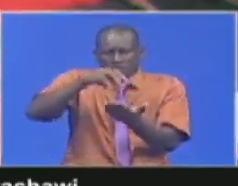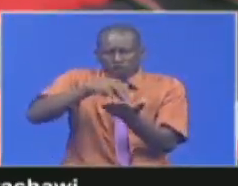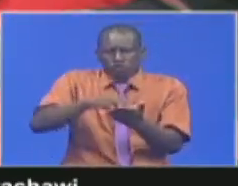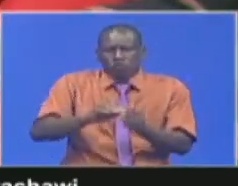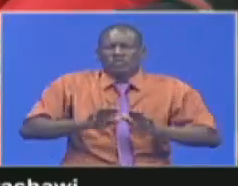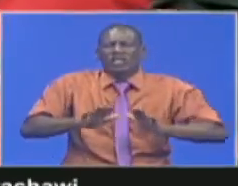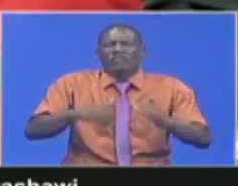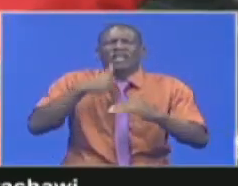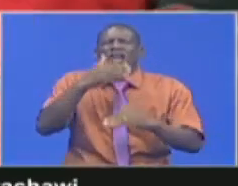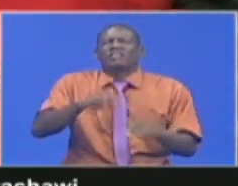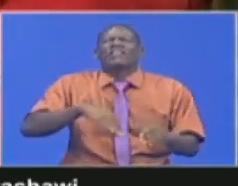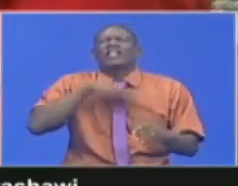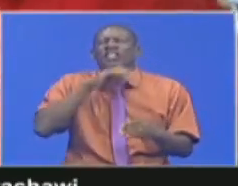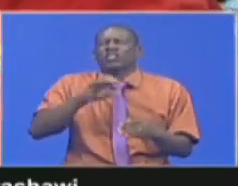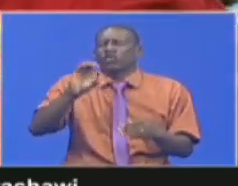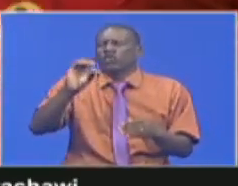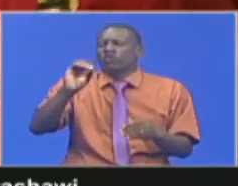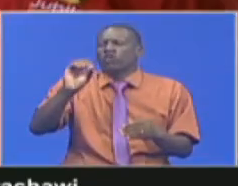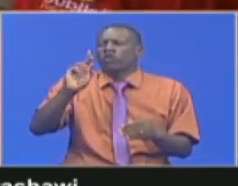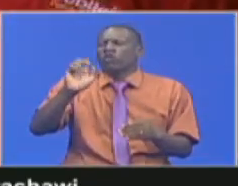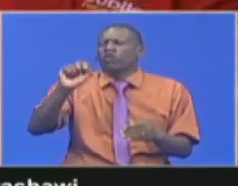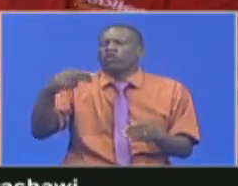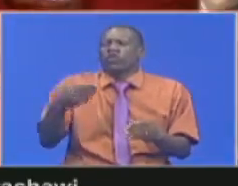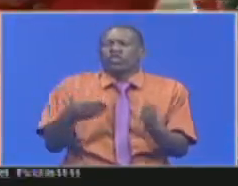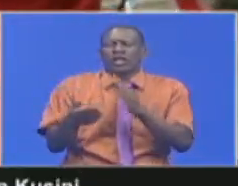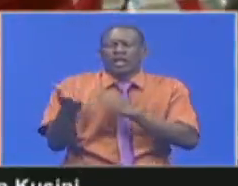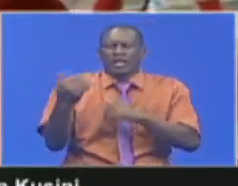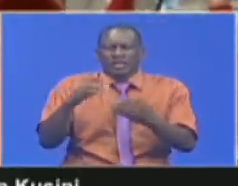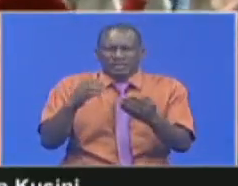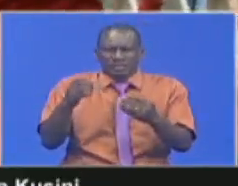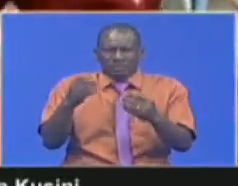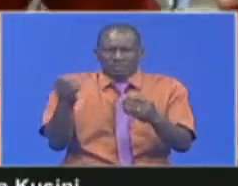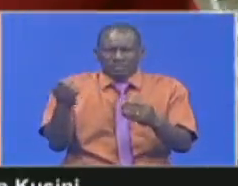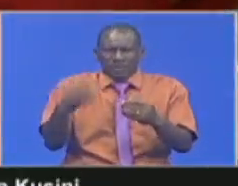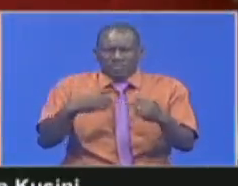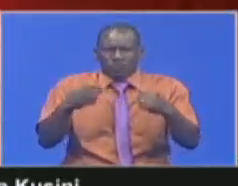mwishoni mwa mwezi Julai. Sharon Baranga, NTV.